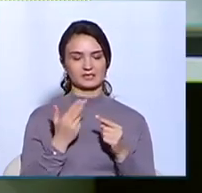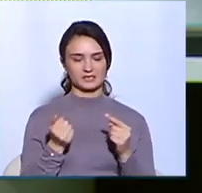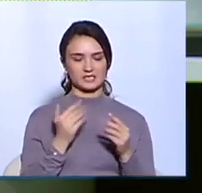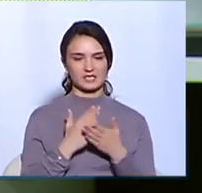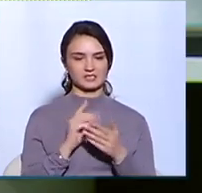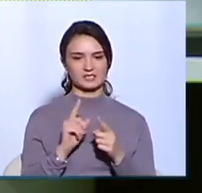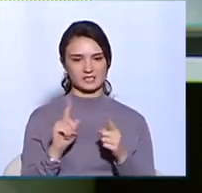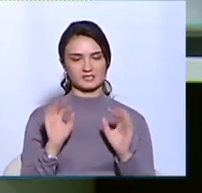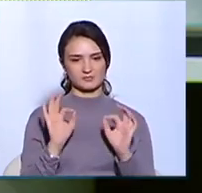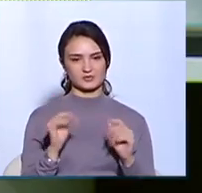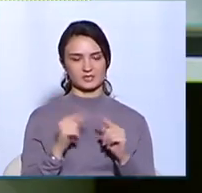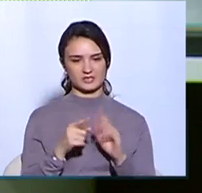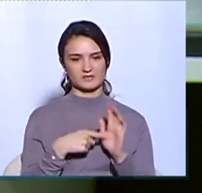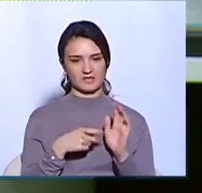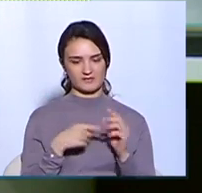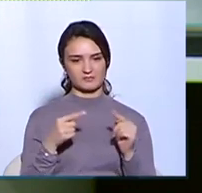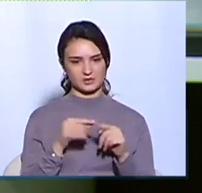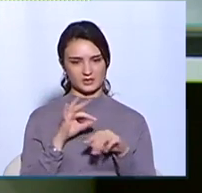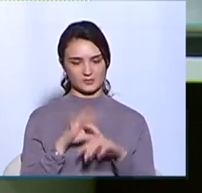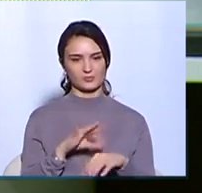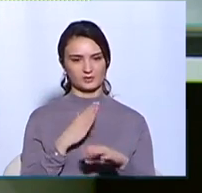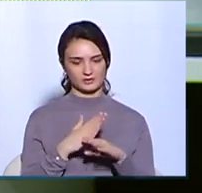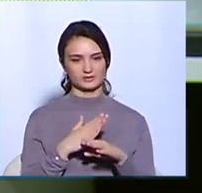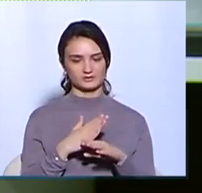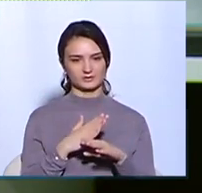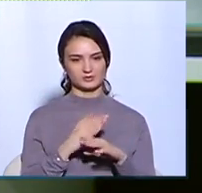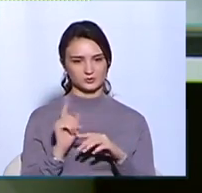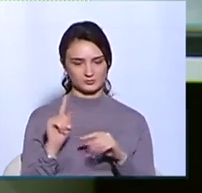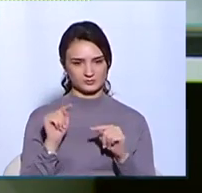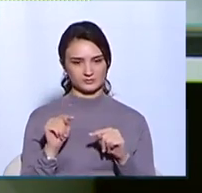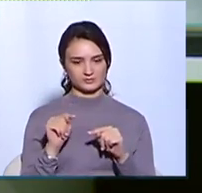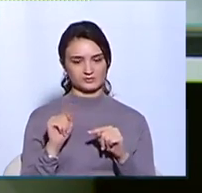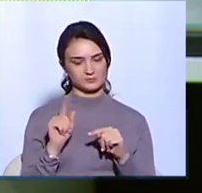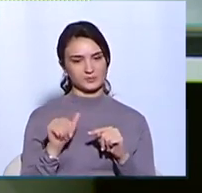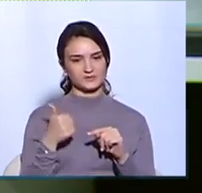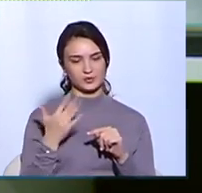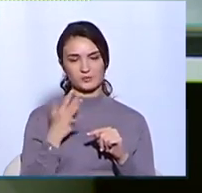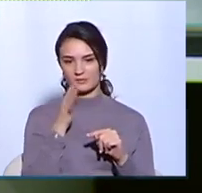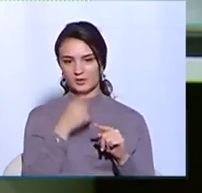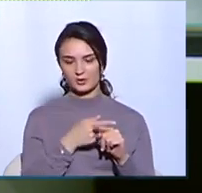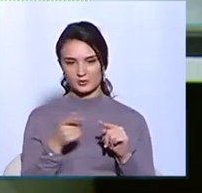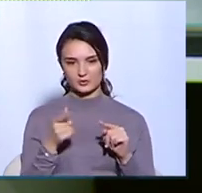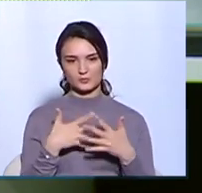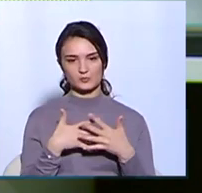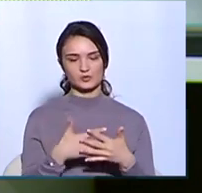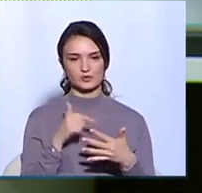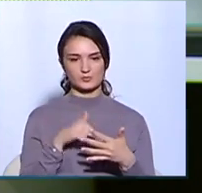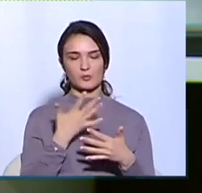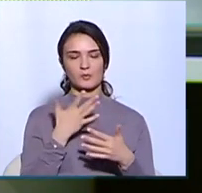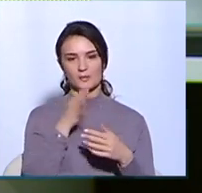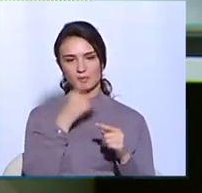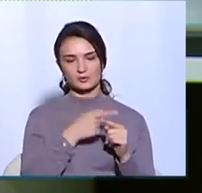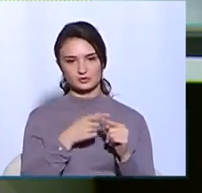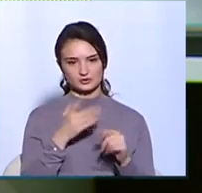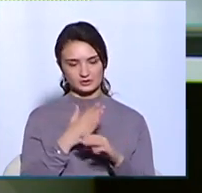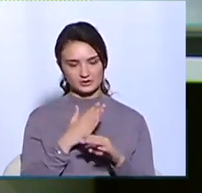რაღაცა, სწორედ ასეთი კვლევები არის ჩატარებული, რომ აი გააჩნია რომელ პერიოდში მუსლატყოფნის რომელ